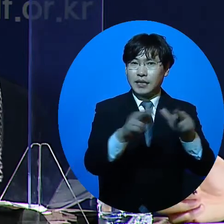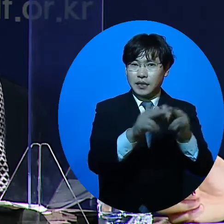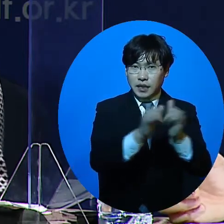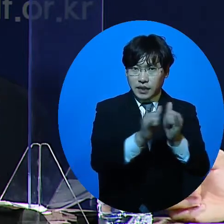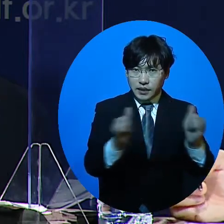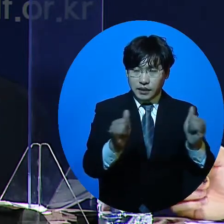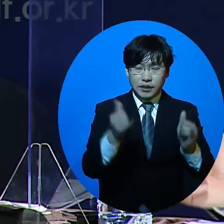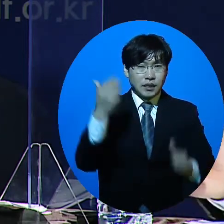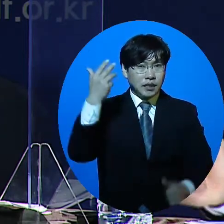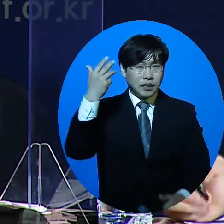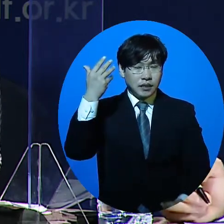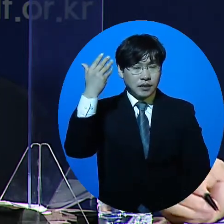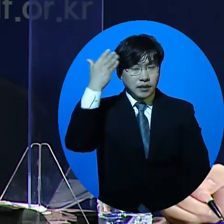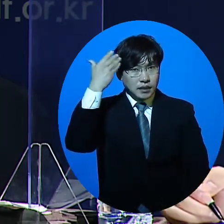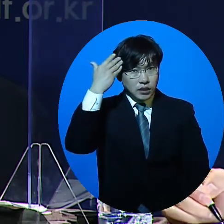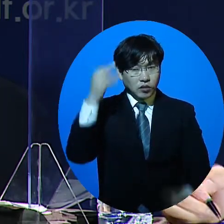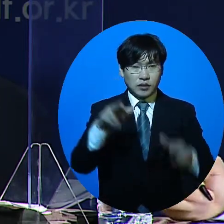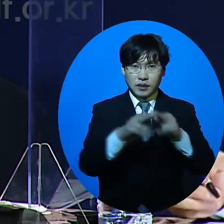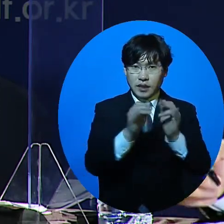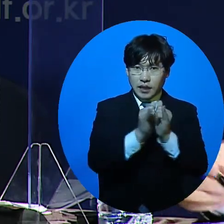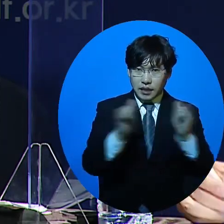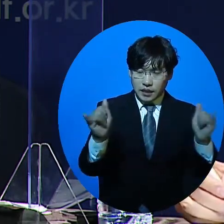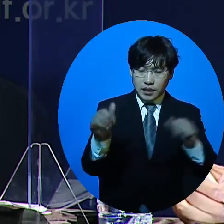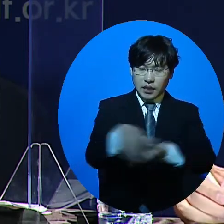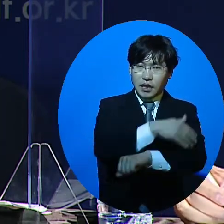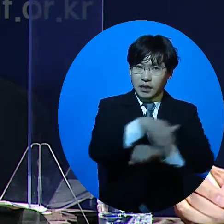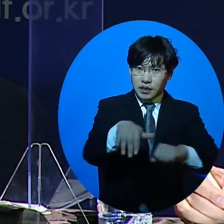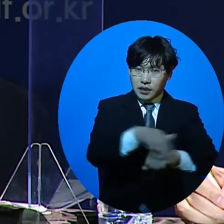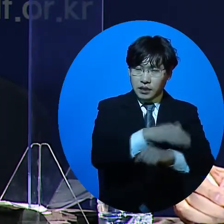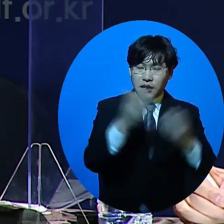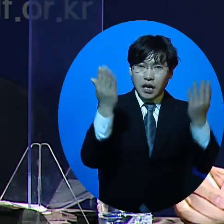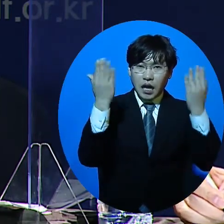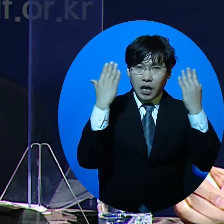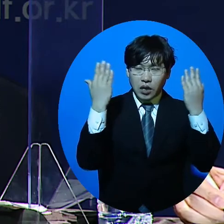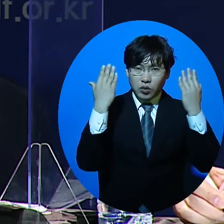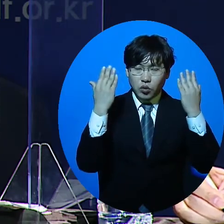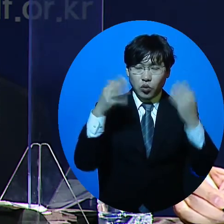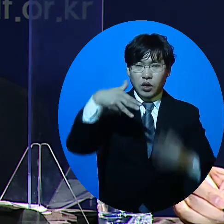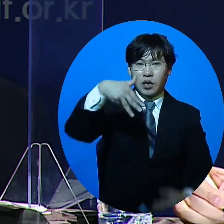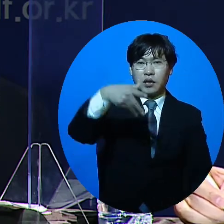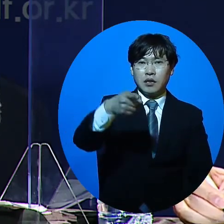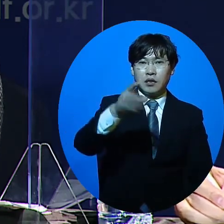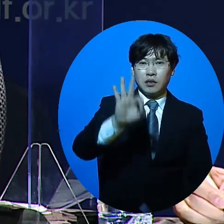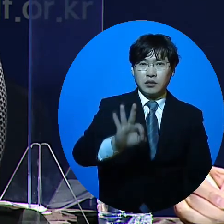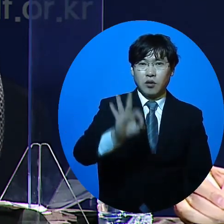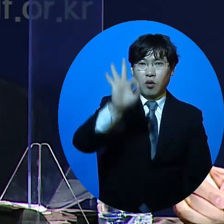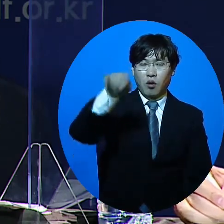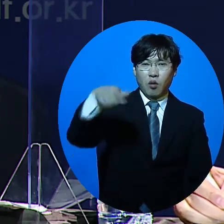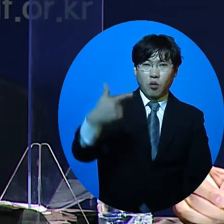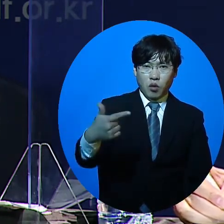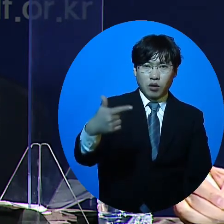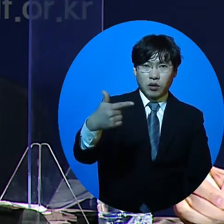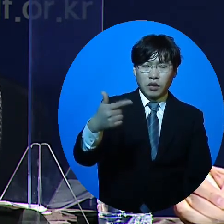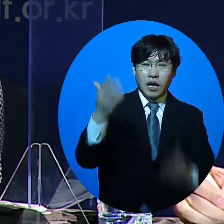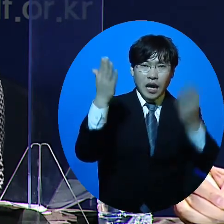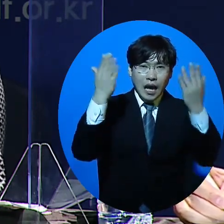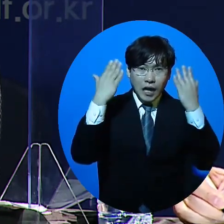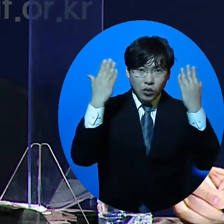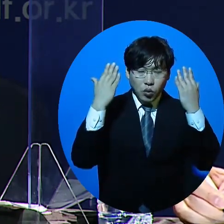그러니까 지적장애인들이 다니고 있는 특수학교가 청원학교하고 가온학교라는